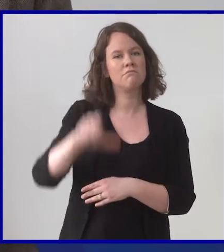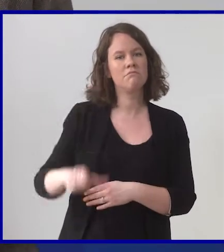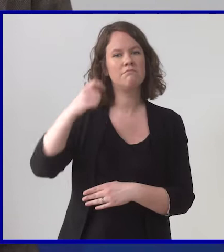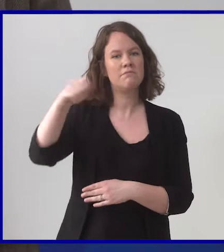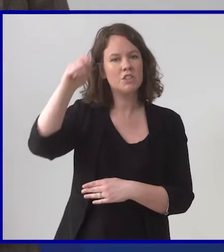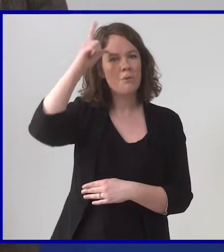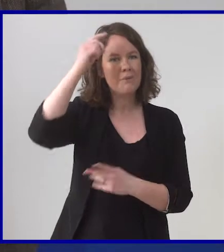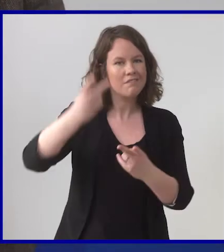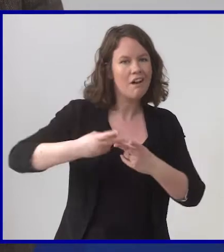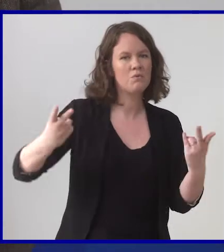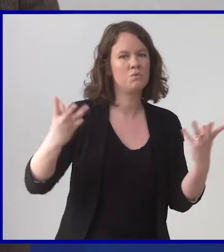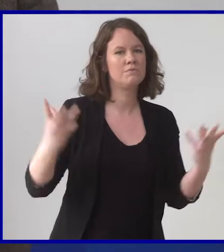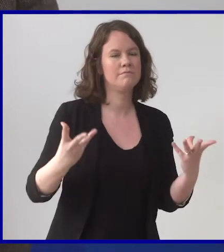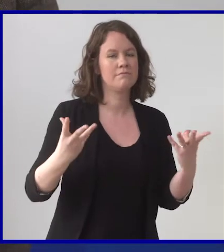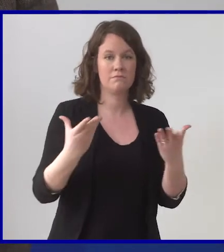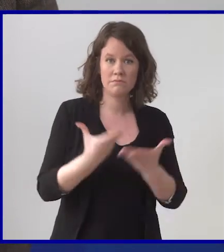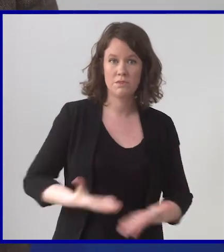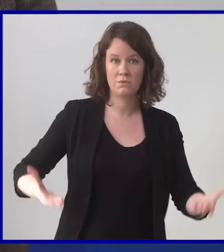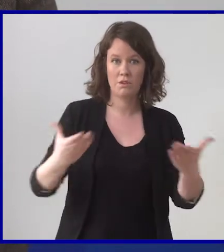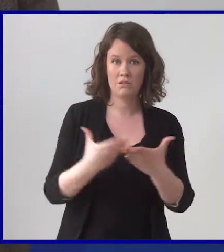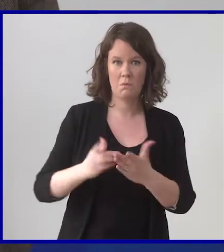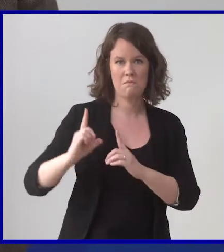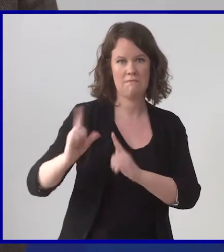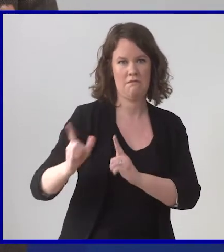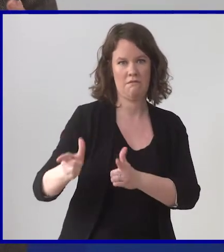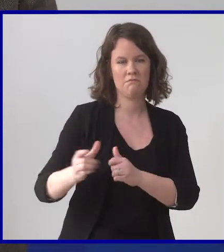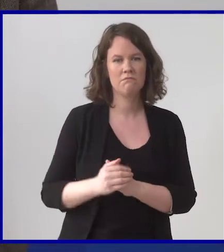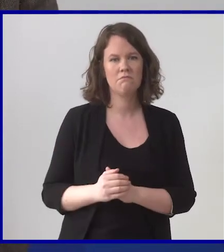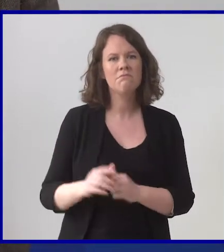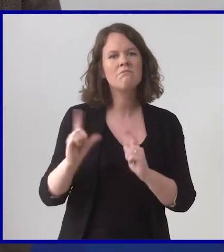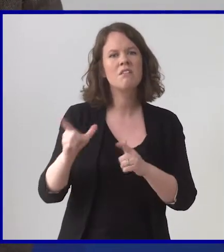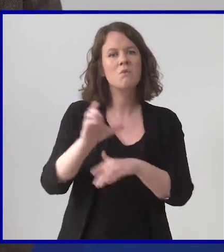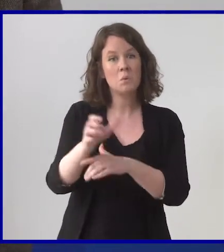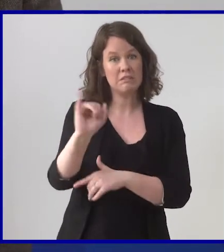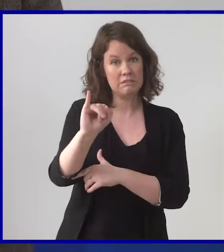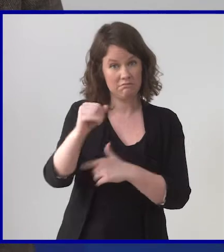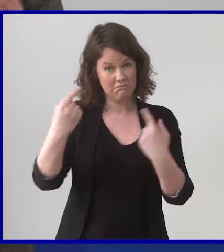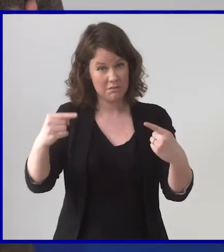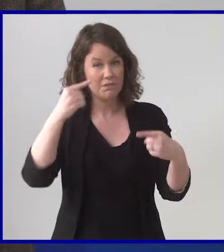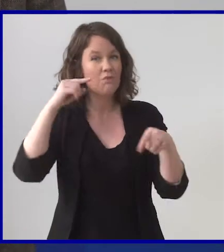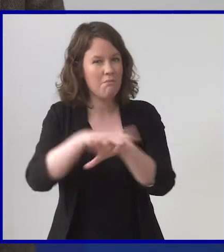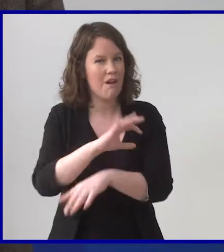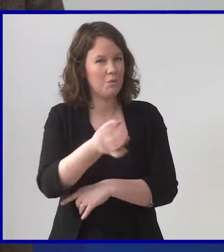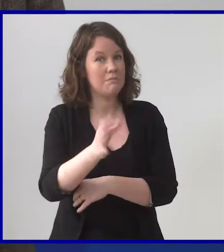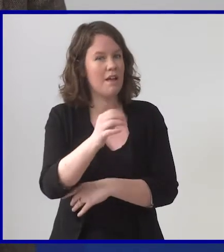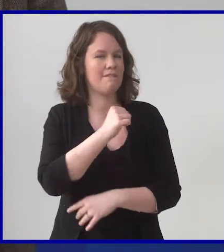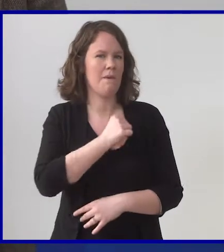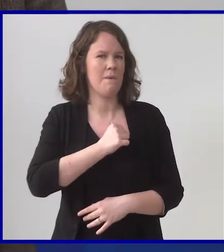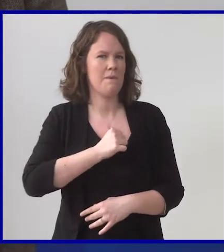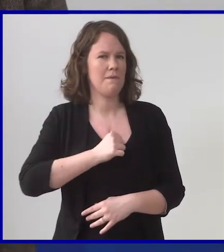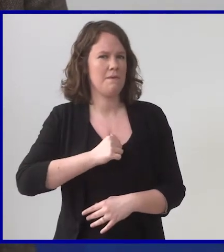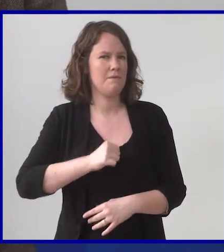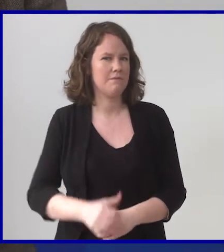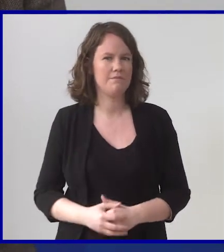hier l'allocution du président de la République. Nous sommes en guerre contre un ennemi invisible